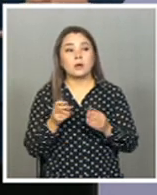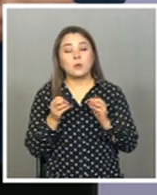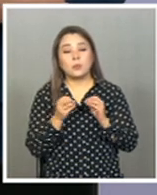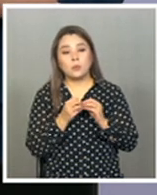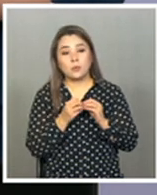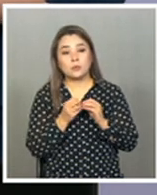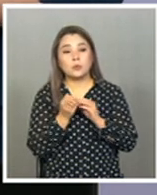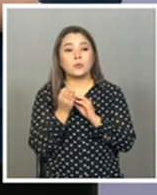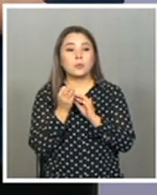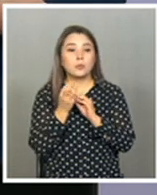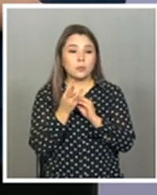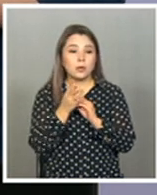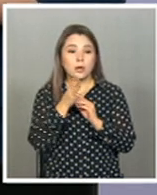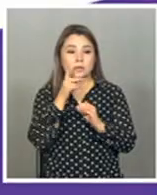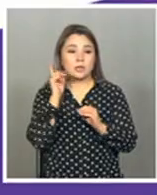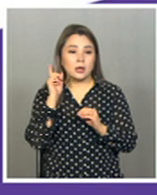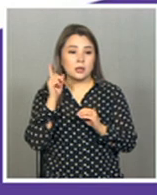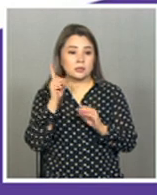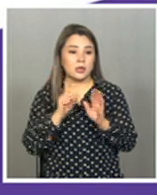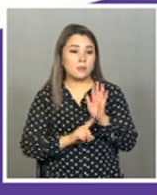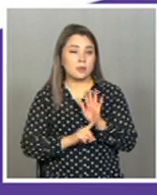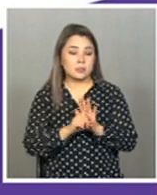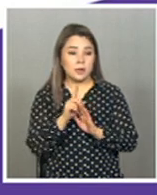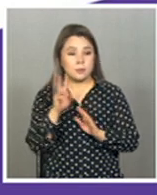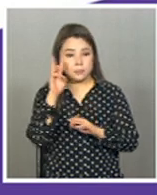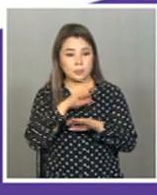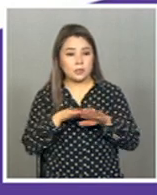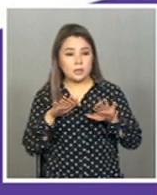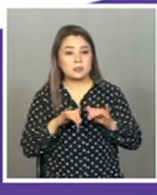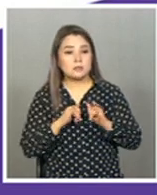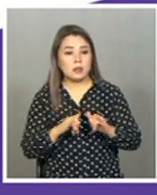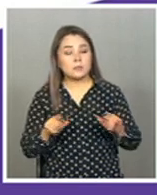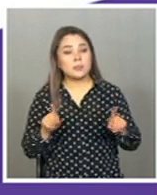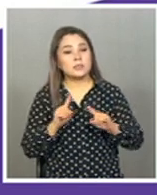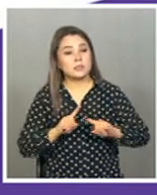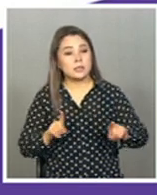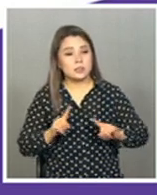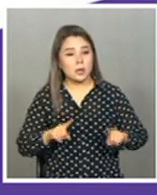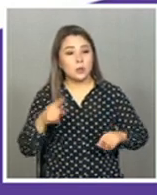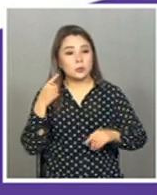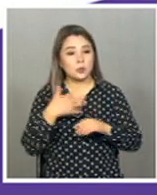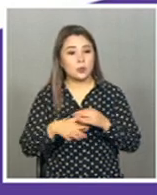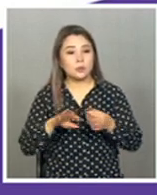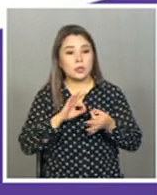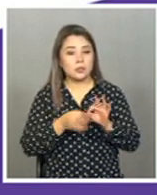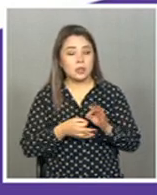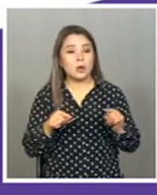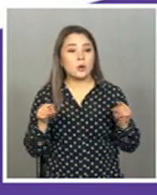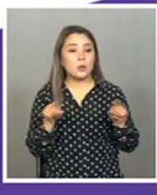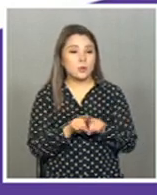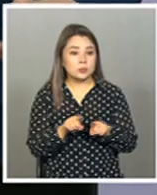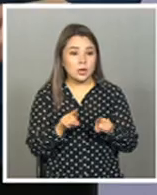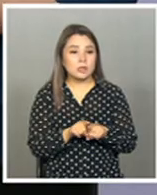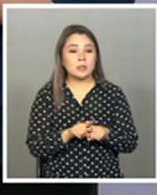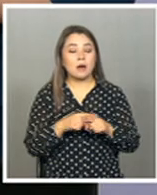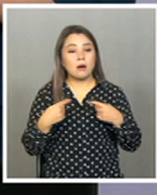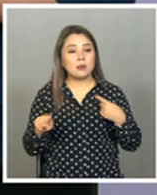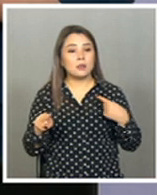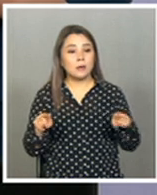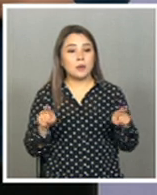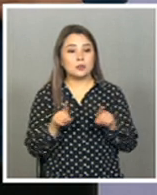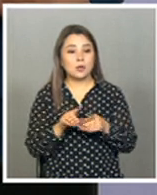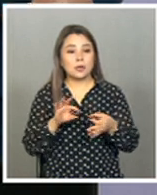10-13 ғасырдың басындағы мемлекеттердің даму ерекшеліктерін түсініп, олардың ұқсастықтары мен айырмашылықтары